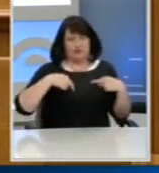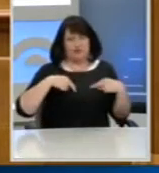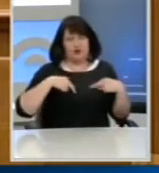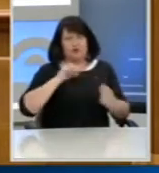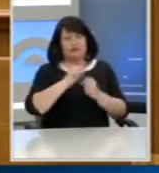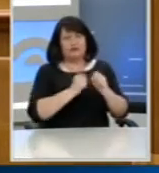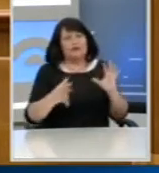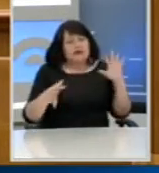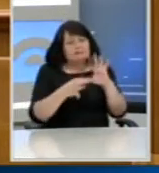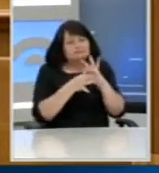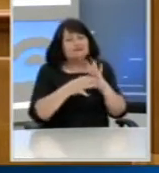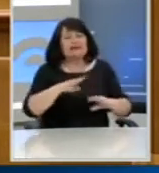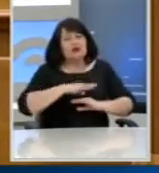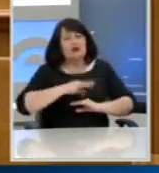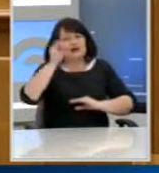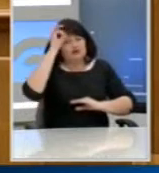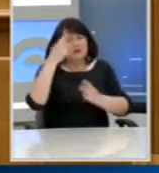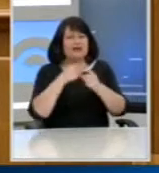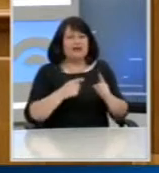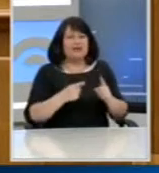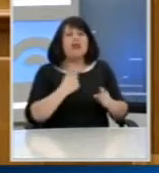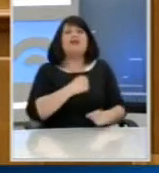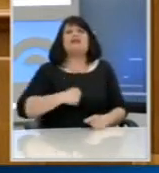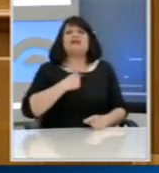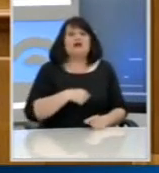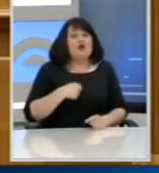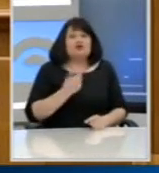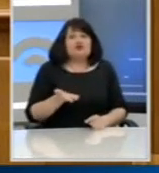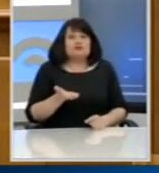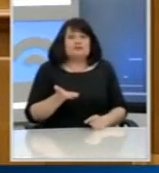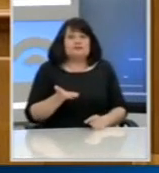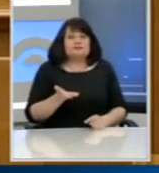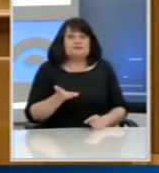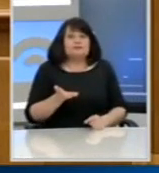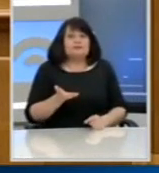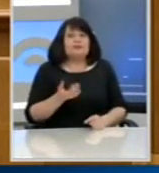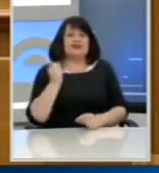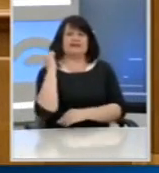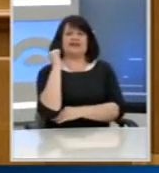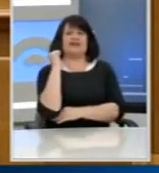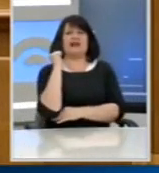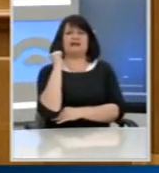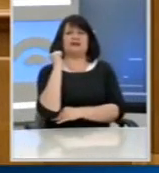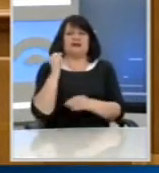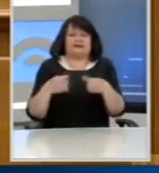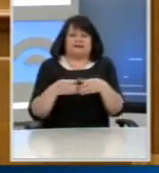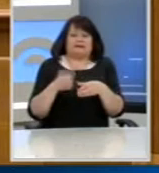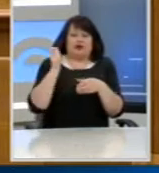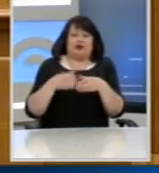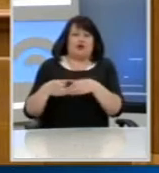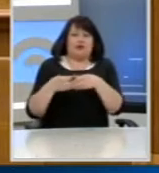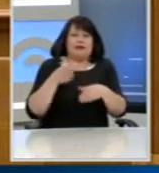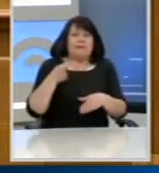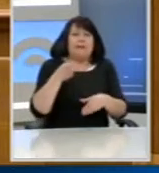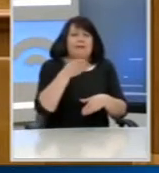συνδεθεί με τα σώματα ασφαλείας. Αλλά δυστυχώς, εκεί έχει πριτανεύσει ο συνδικαλισμός ο κομματικός και περιφερόμενοι